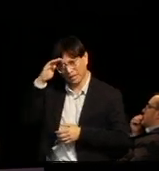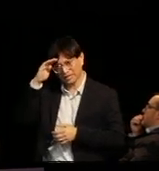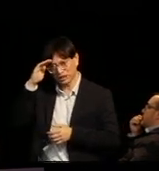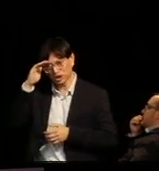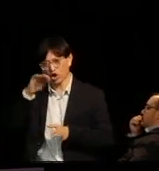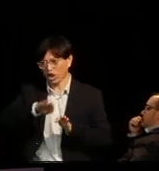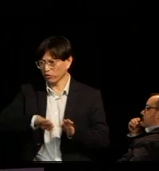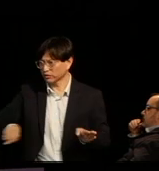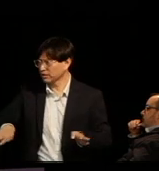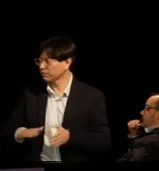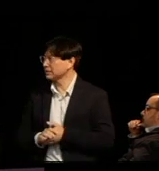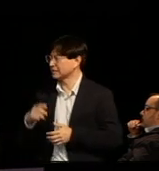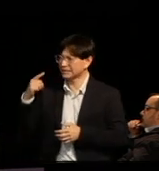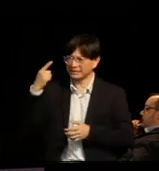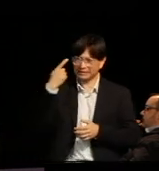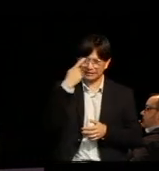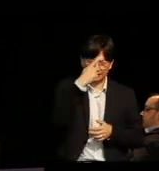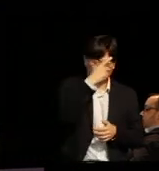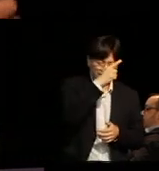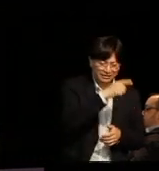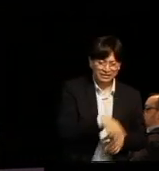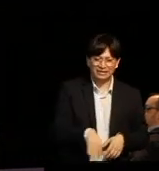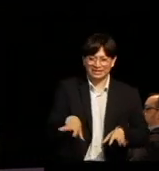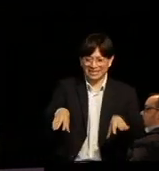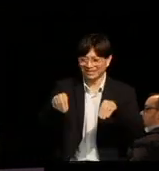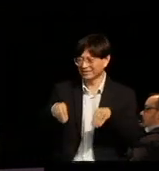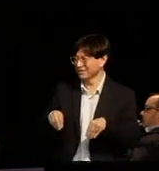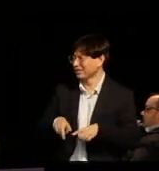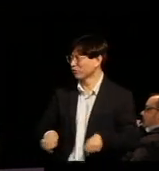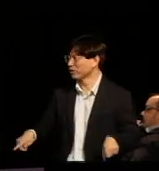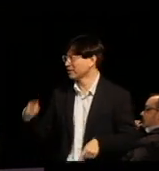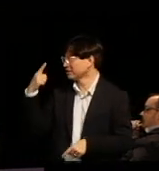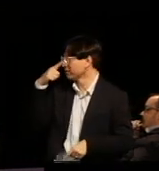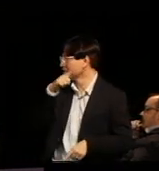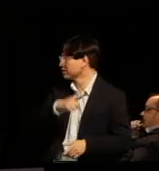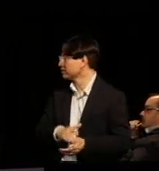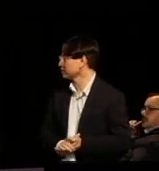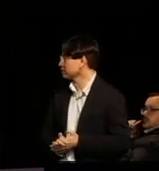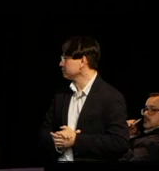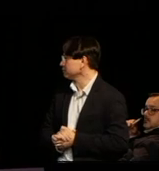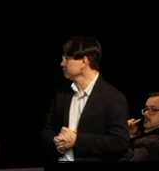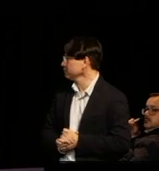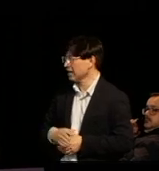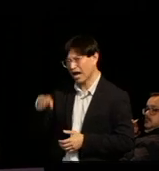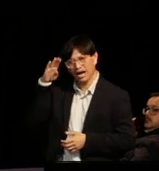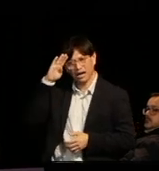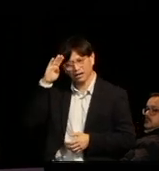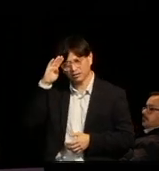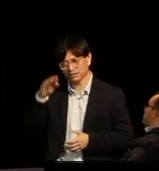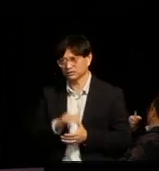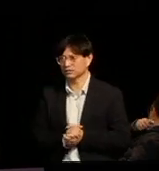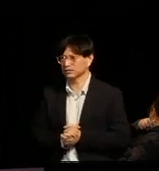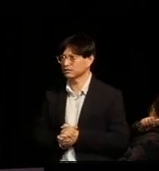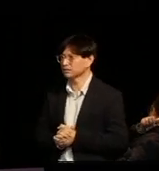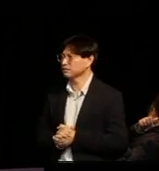diceva don Luigi C qui è difficile salire sul palco e per esempio queste sono cose a cui fare attenzione No ma